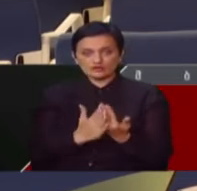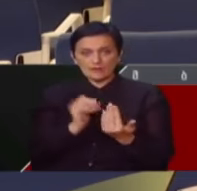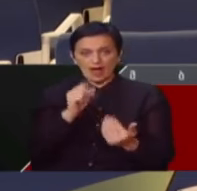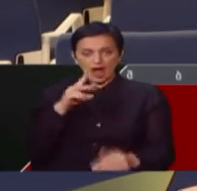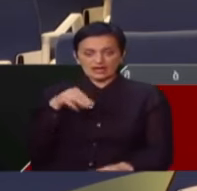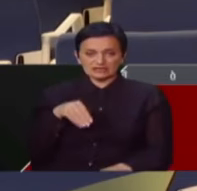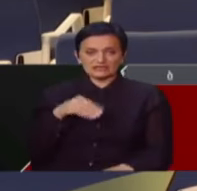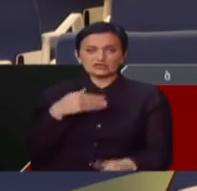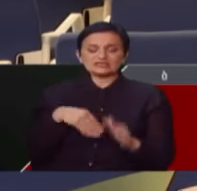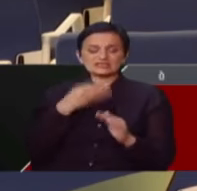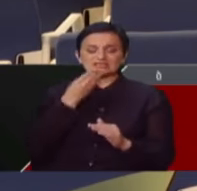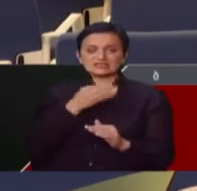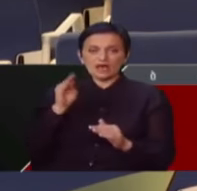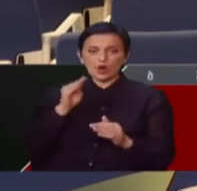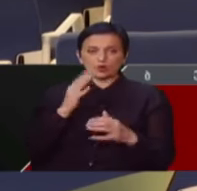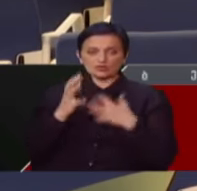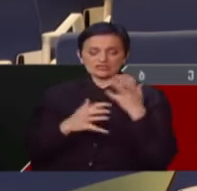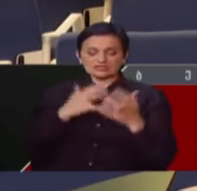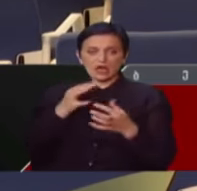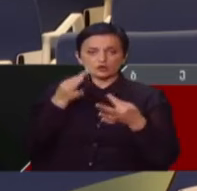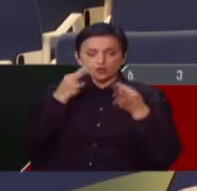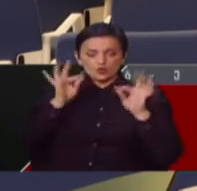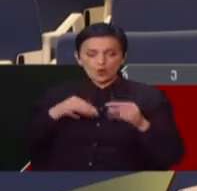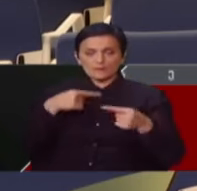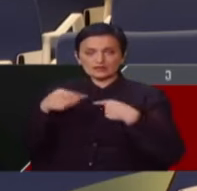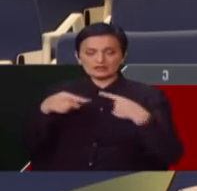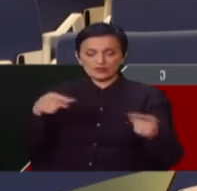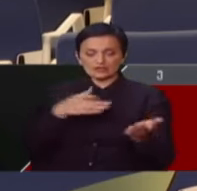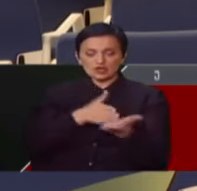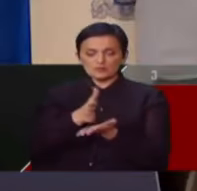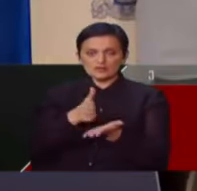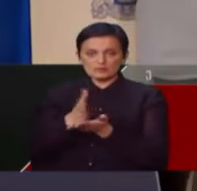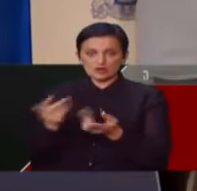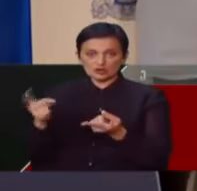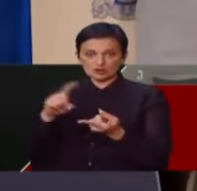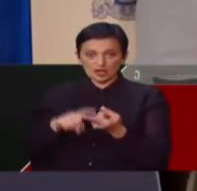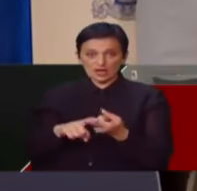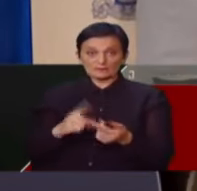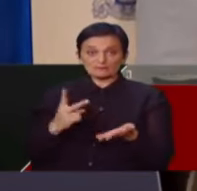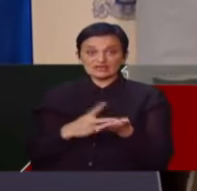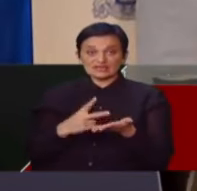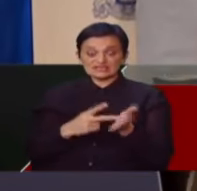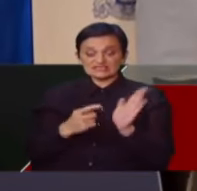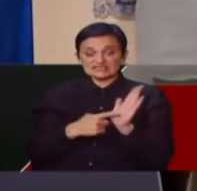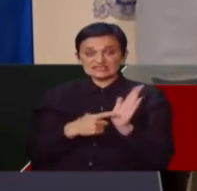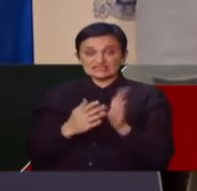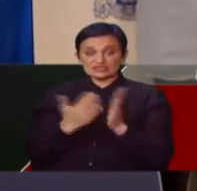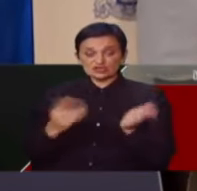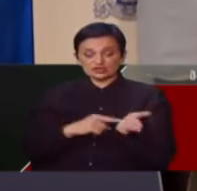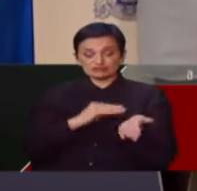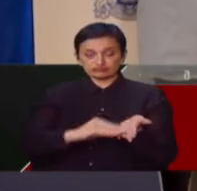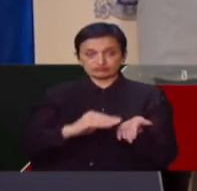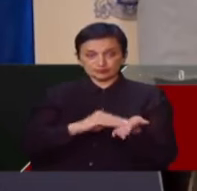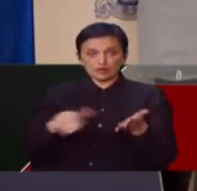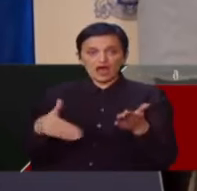განხილული არის საუკეთესო საერთაშორისო გამოცდილება სხვადასხვა მიმართულებებთან დაკავშირებით. წიგნში ასახულია